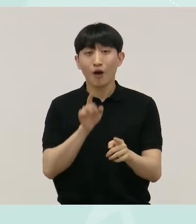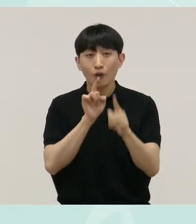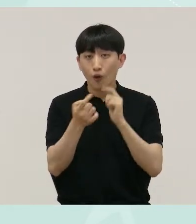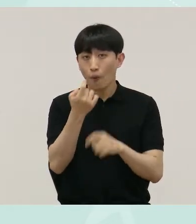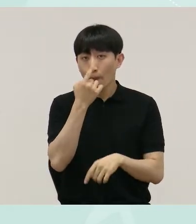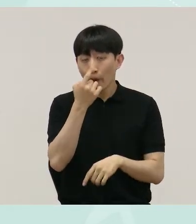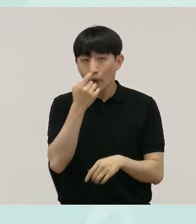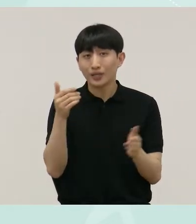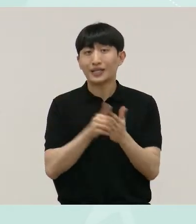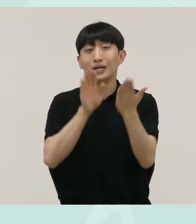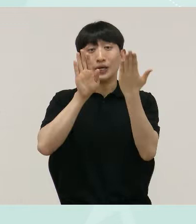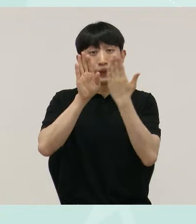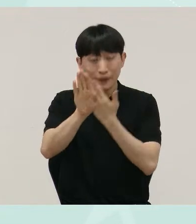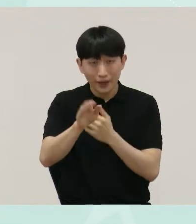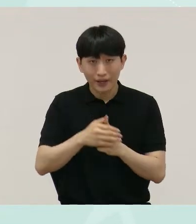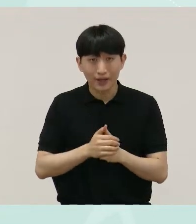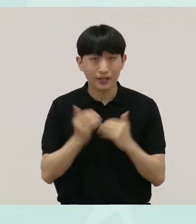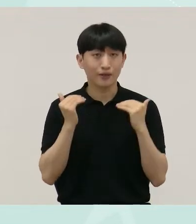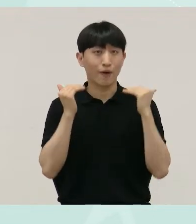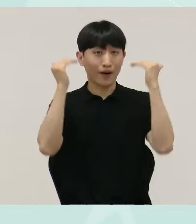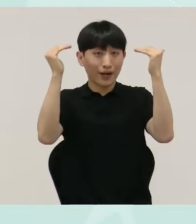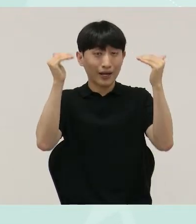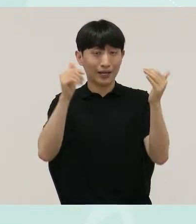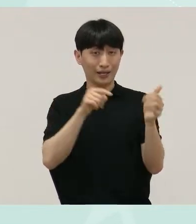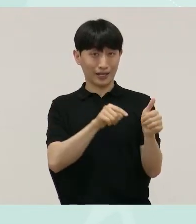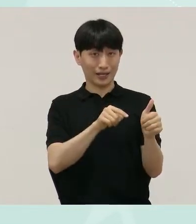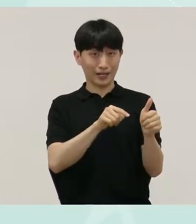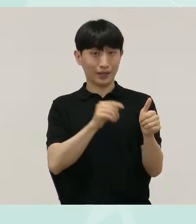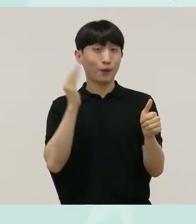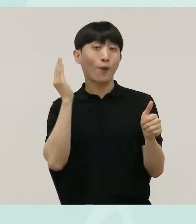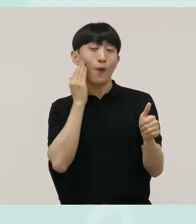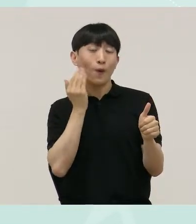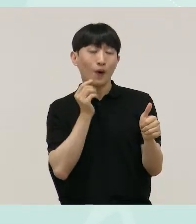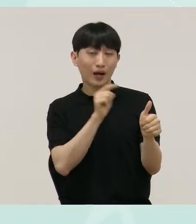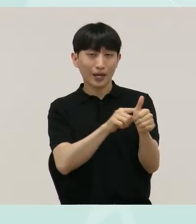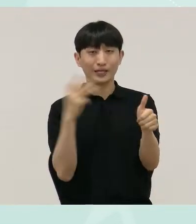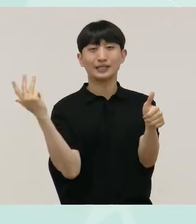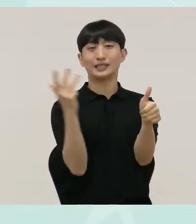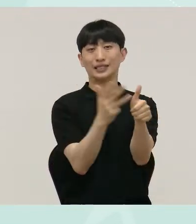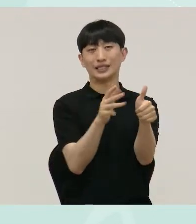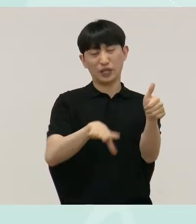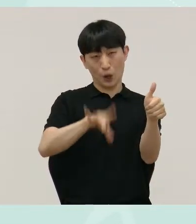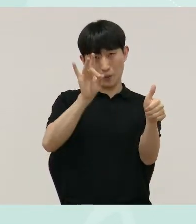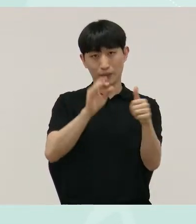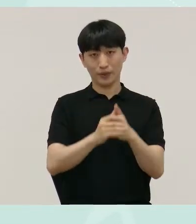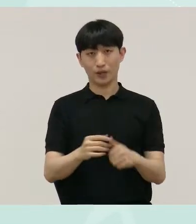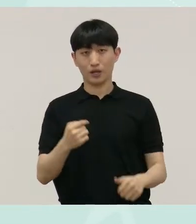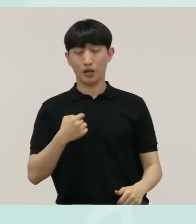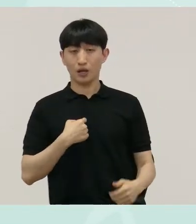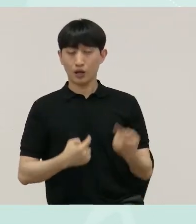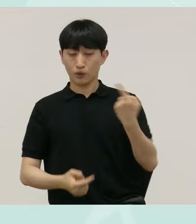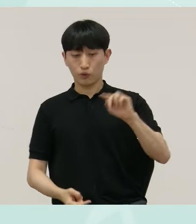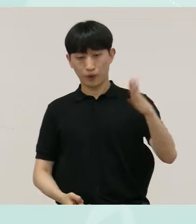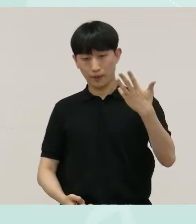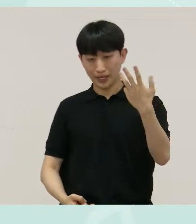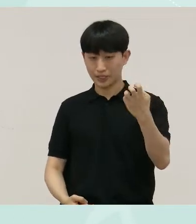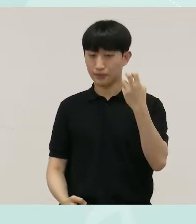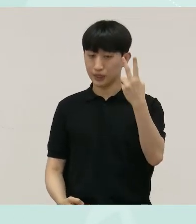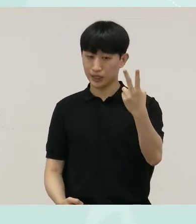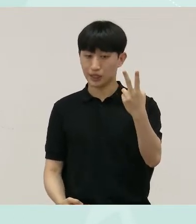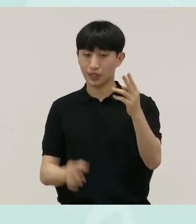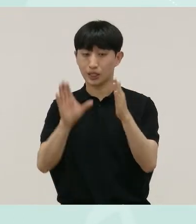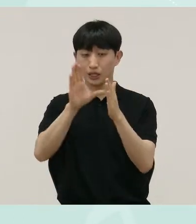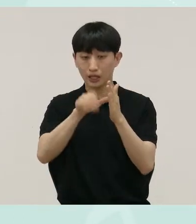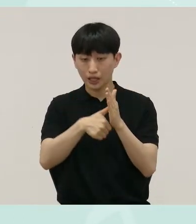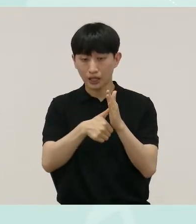후에 성인에서의 농 환자에게 처음으로 이식이 됐고요. 그리고 우리나라에서는 1980년대 후반부터